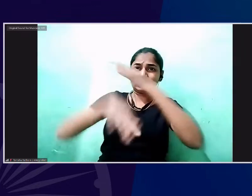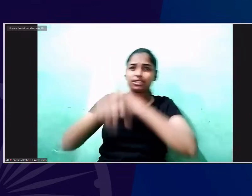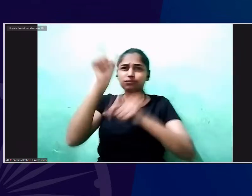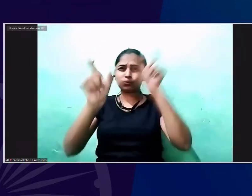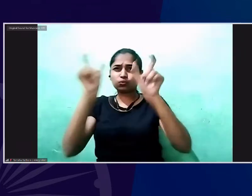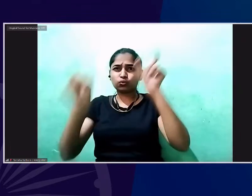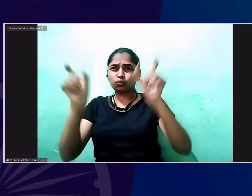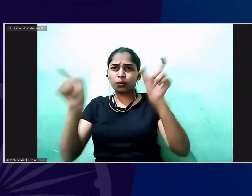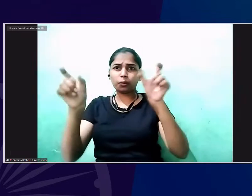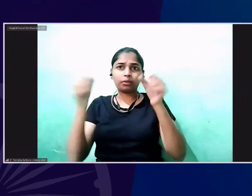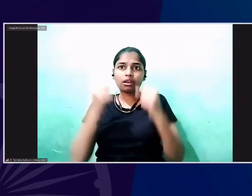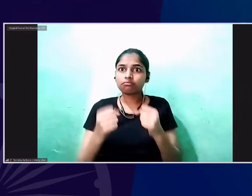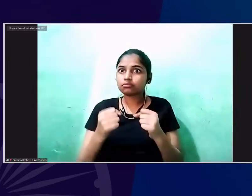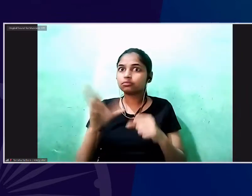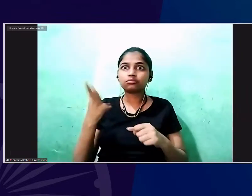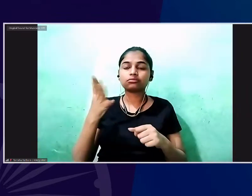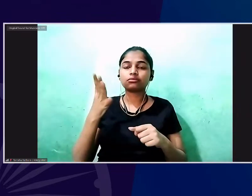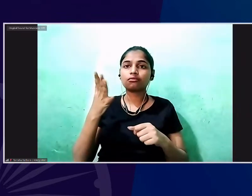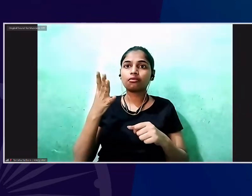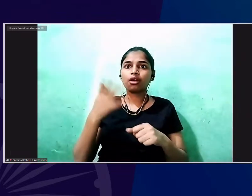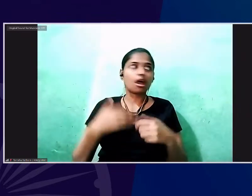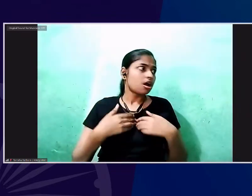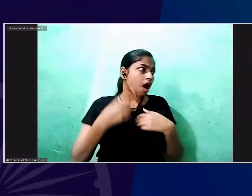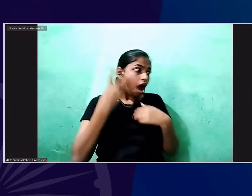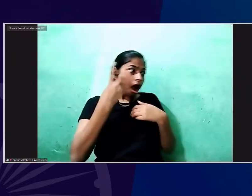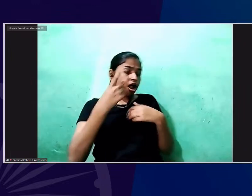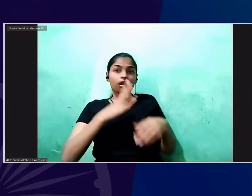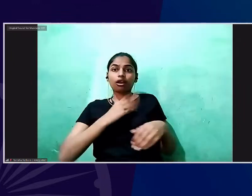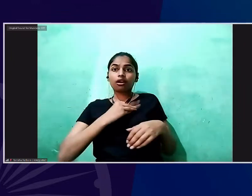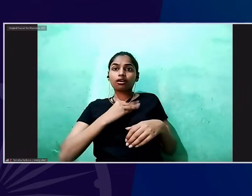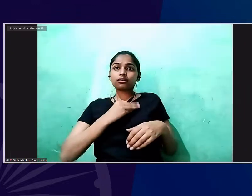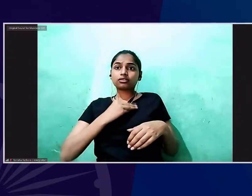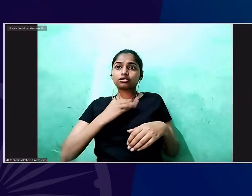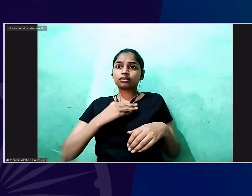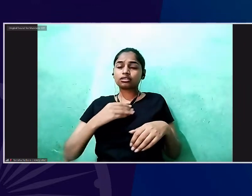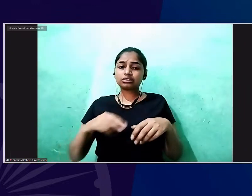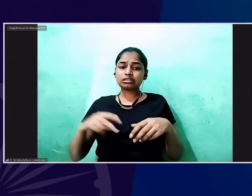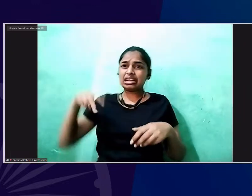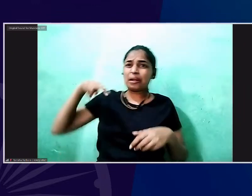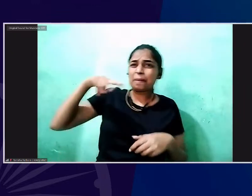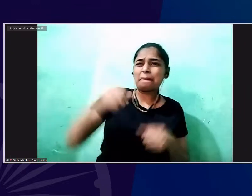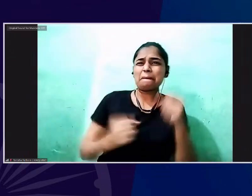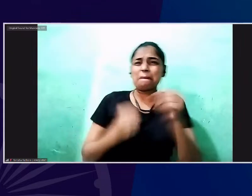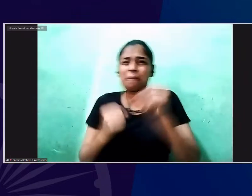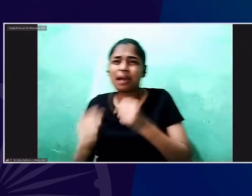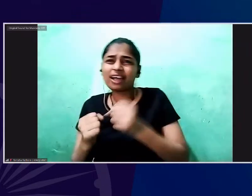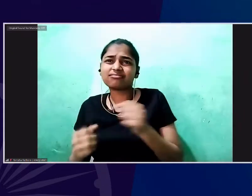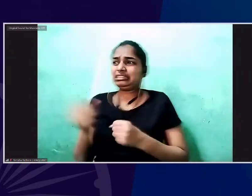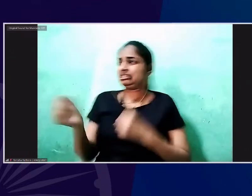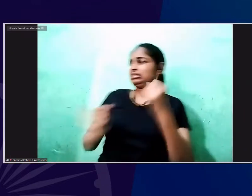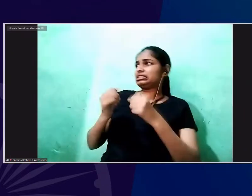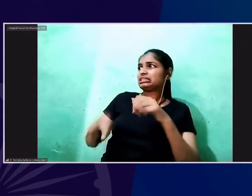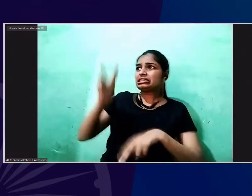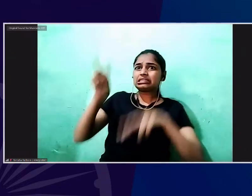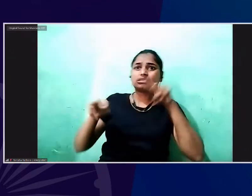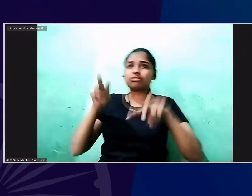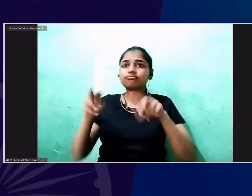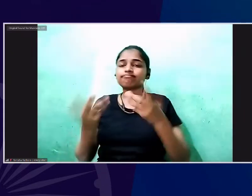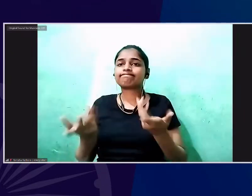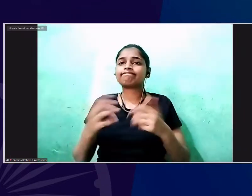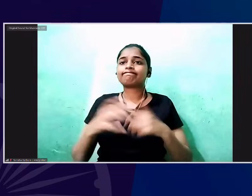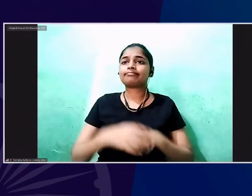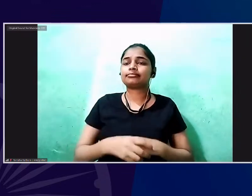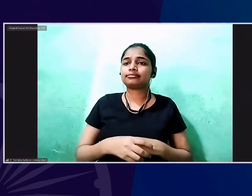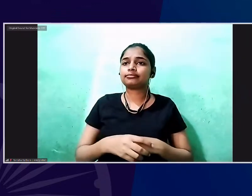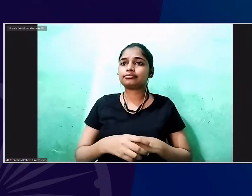देयर. सो देयर वॉज अ टोटल कंफ्यूजन इन द फ्लाइट. सो हु हेल्प्ड मैक्सवेल?